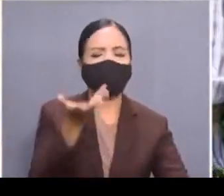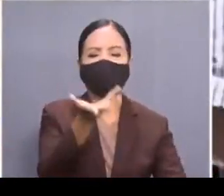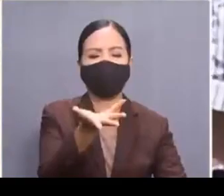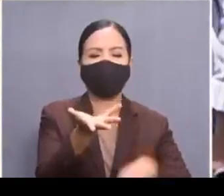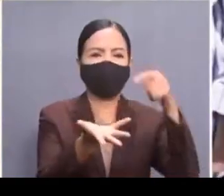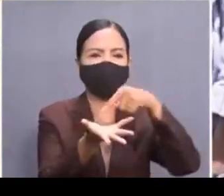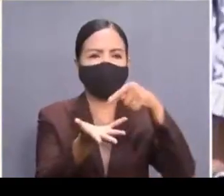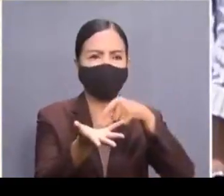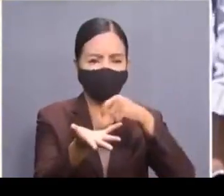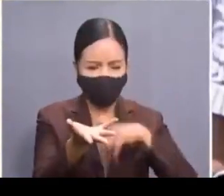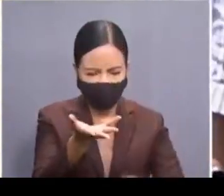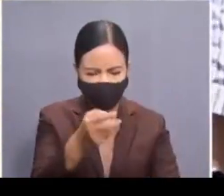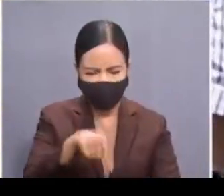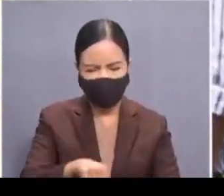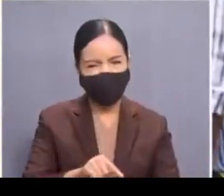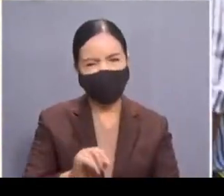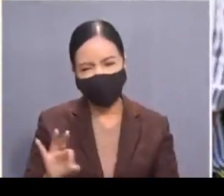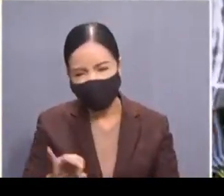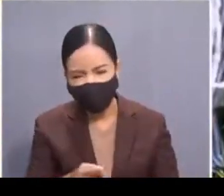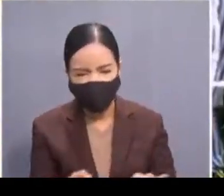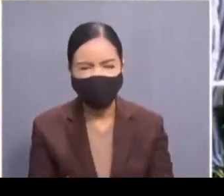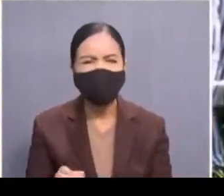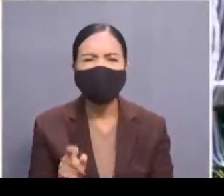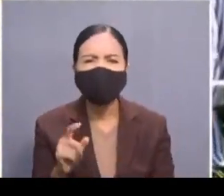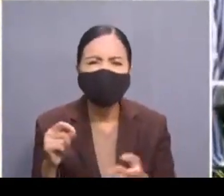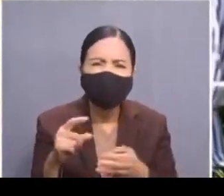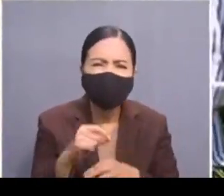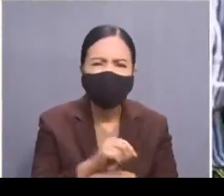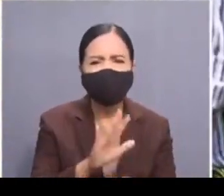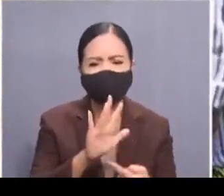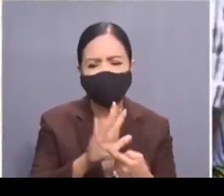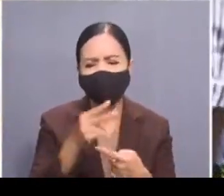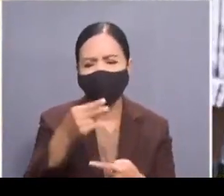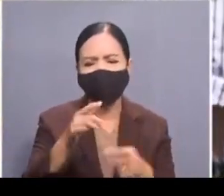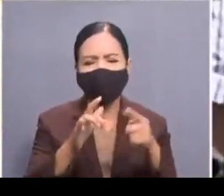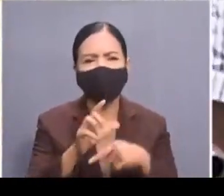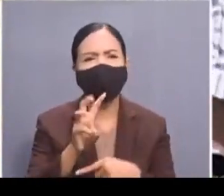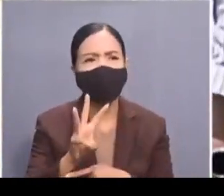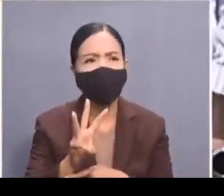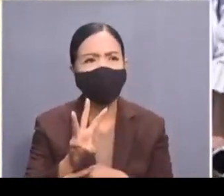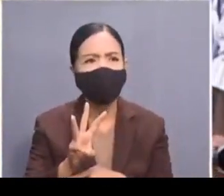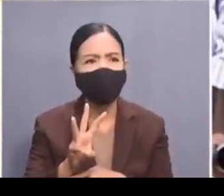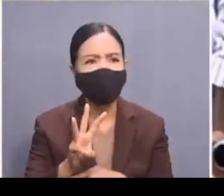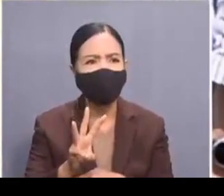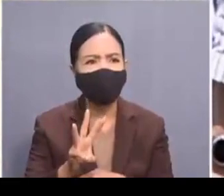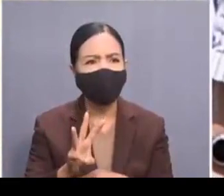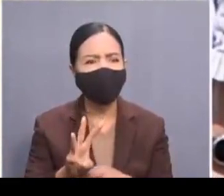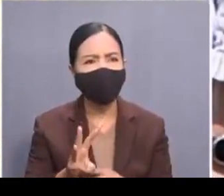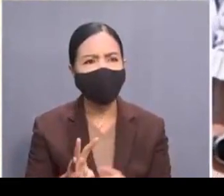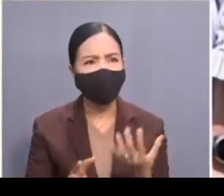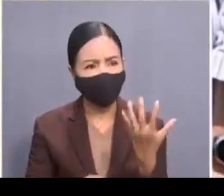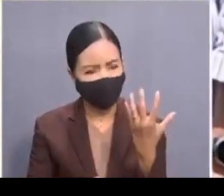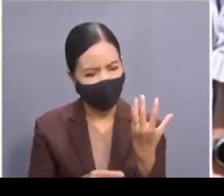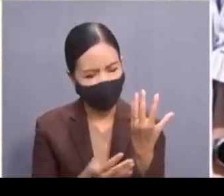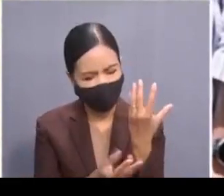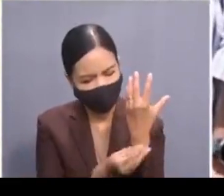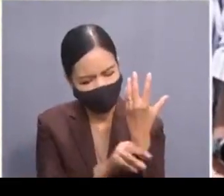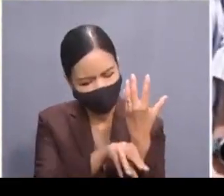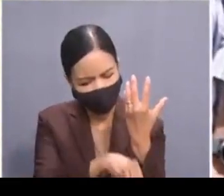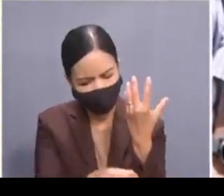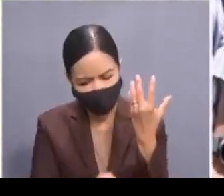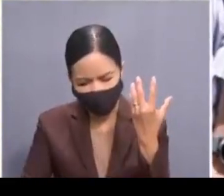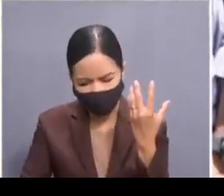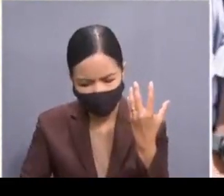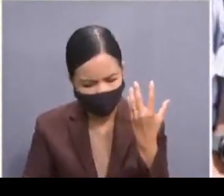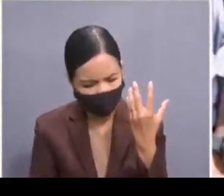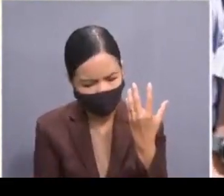ที่นี่แห้วหมูมันเยอะตัวแห้วหมูเนี่ยมันเป็นพืชอะไรที่มันมีหัวแล้วเลื้อยไปใต้ดินถอนเท่าไหร่กำจัดยากมากหมดเวล